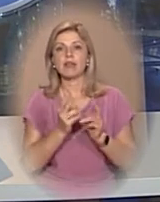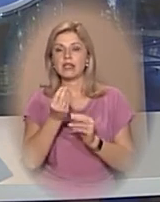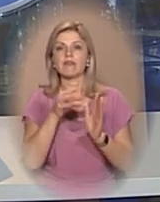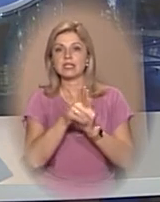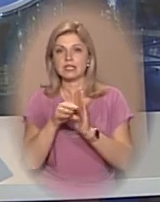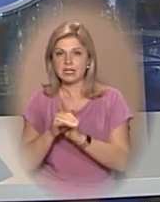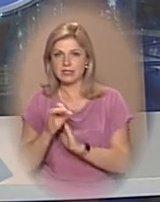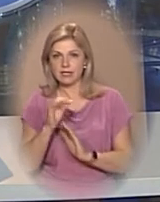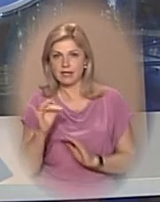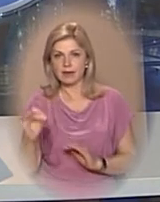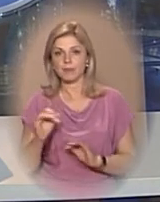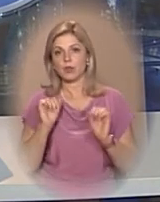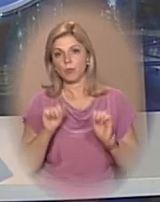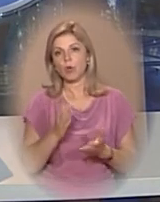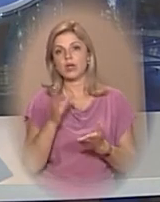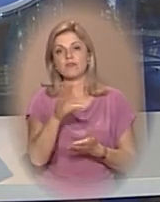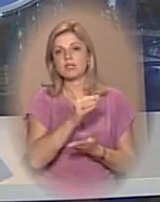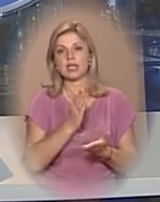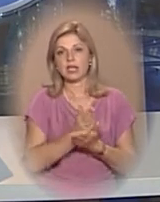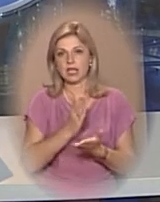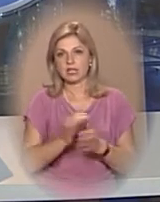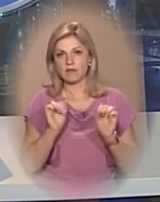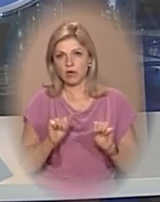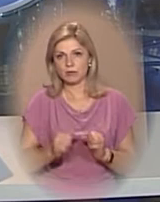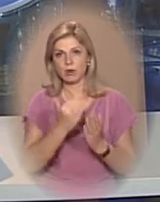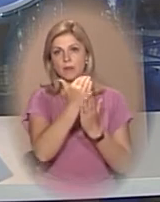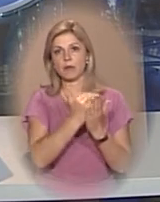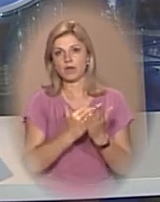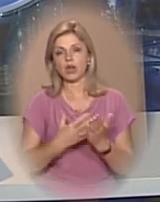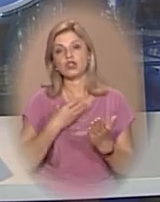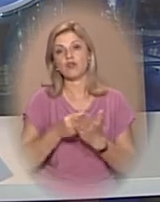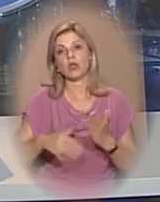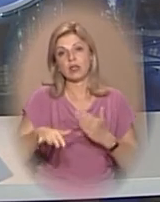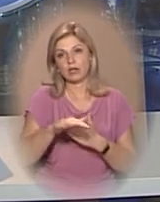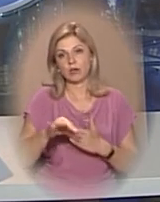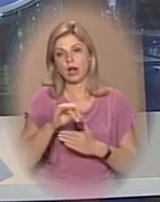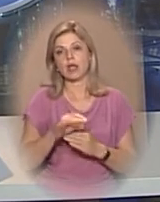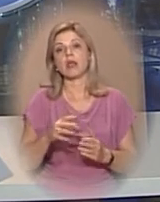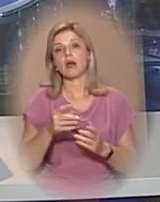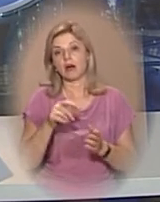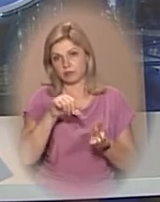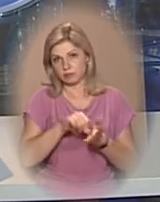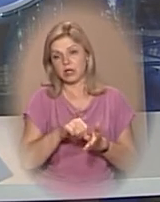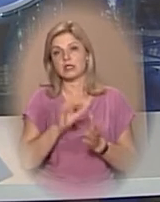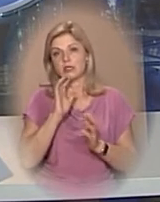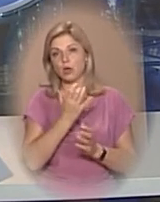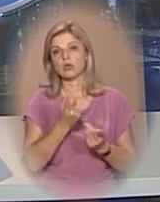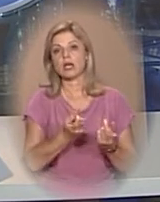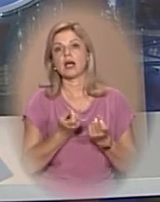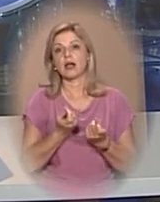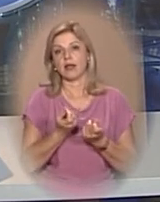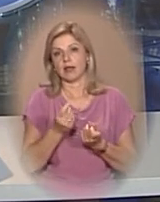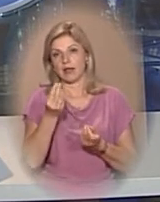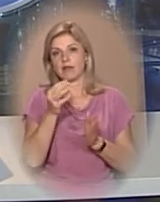можливості очолити список презентантів своєї території та залучити серйозних інвесторів для розвитку